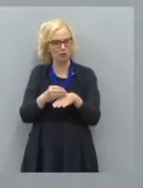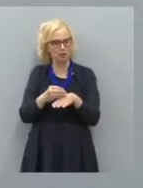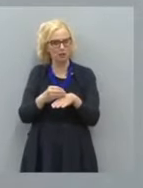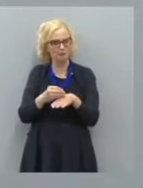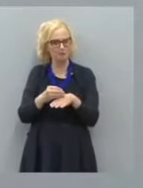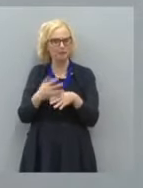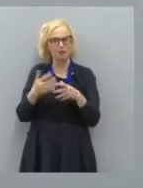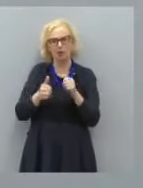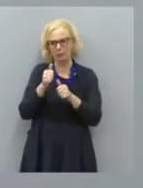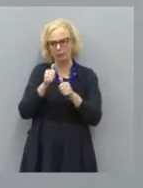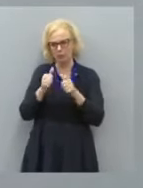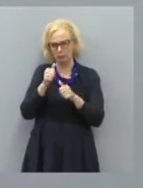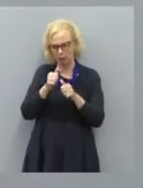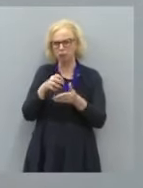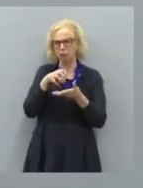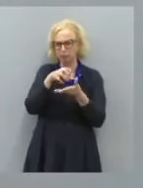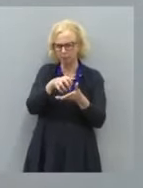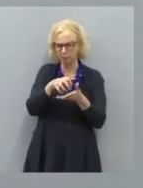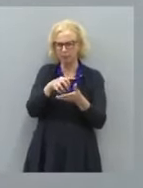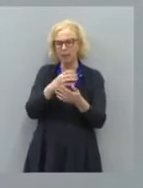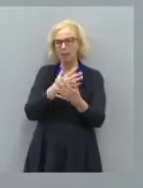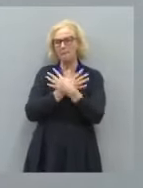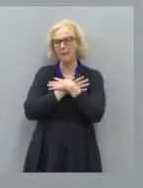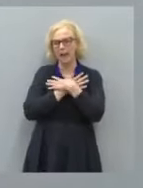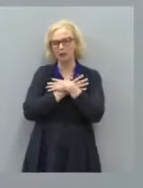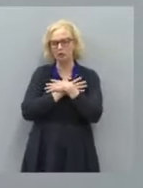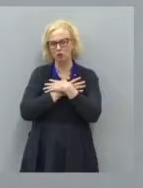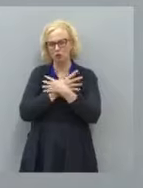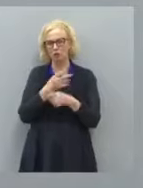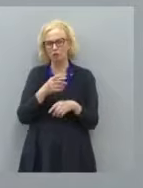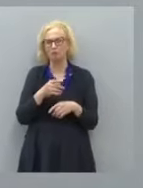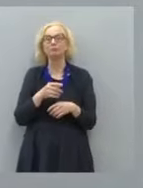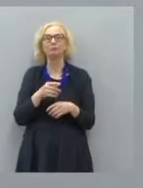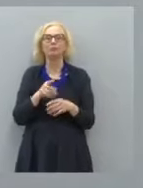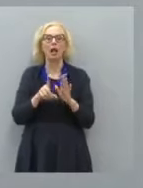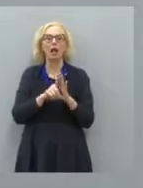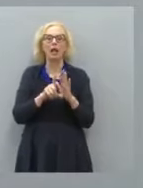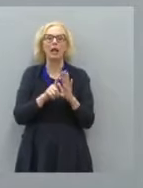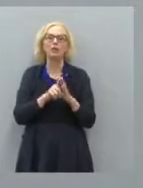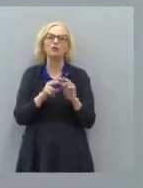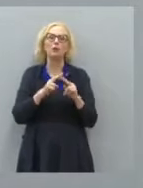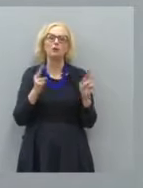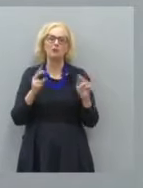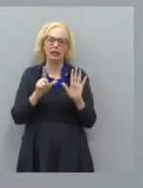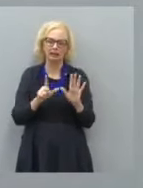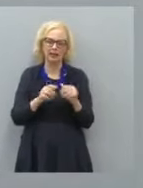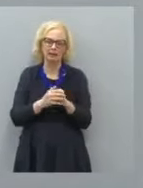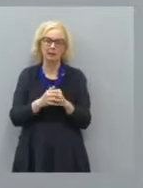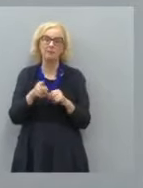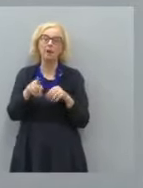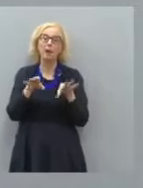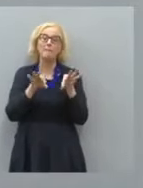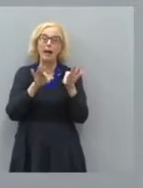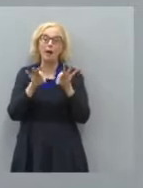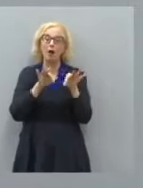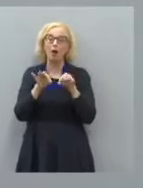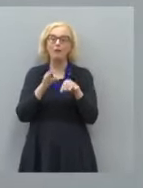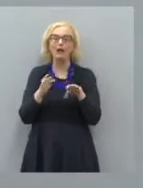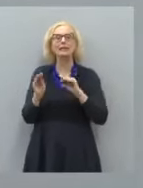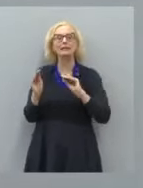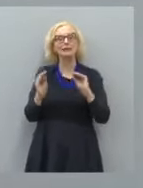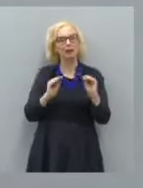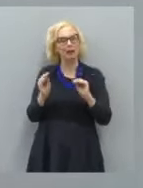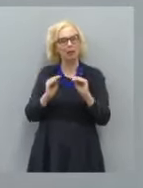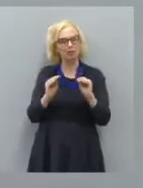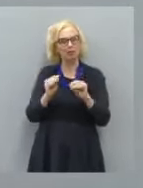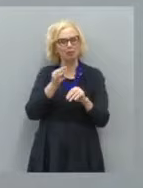la manovra del maggio la legge provinciale 7 questa manovra di assestamento quindi che allocca nei